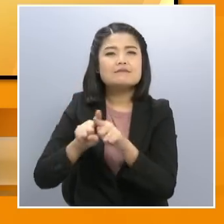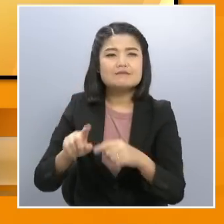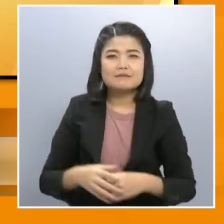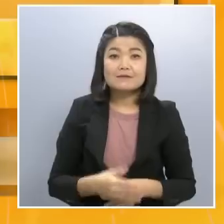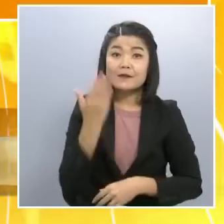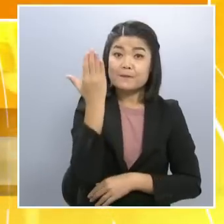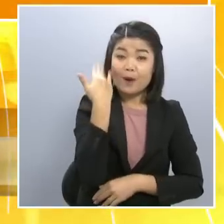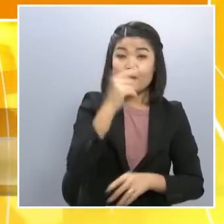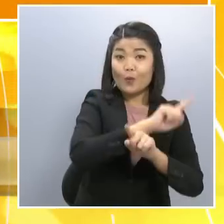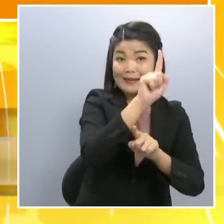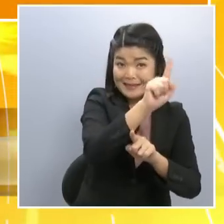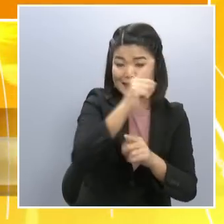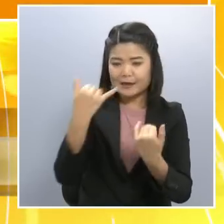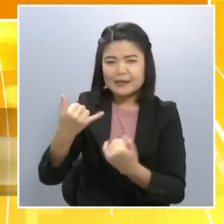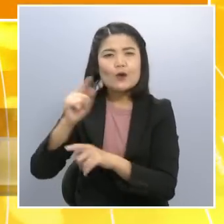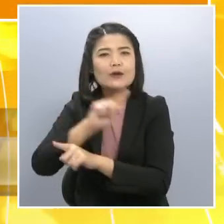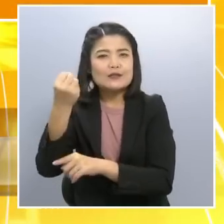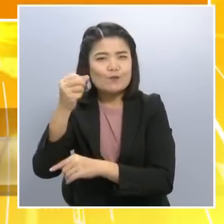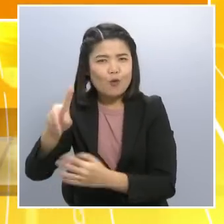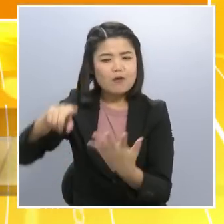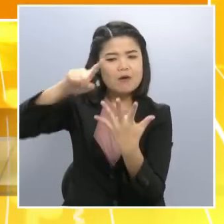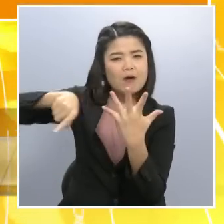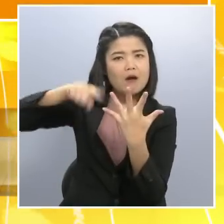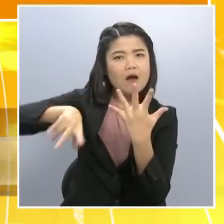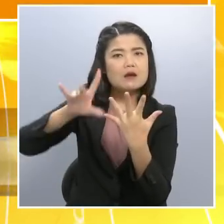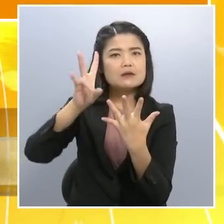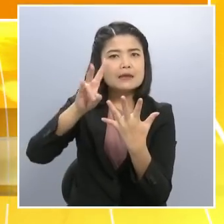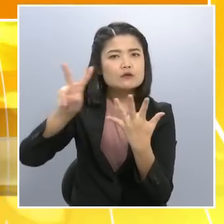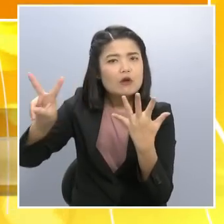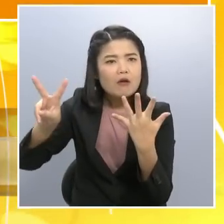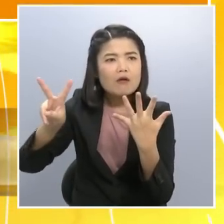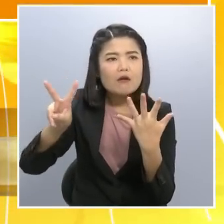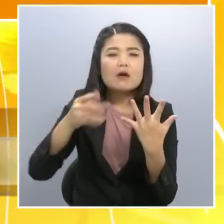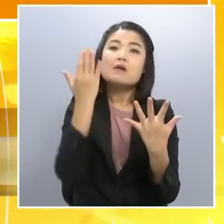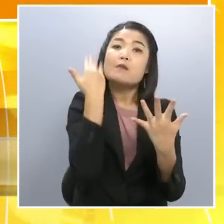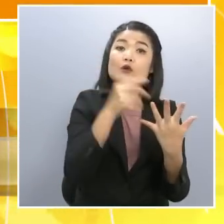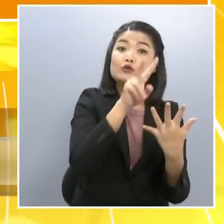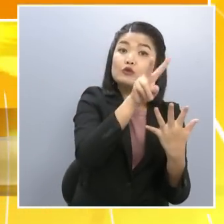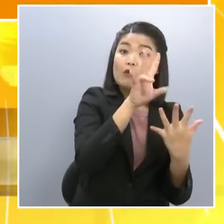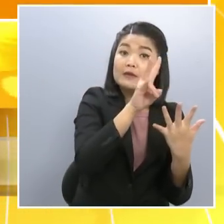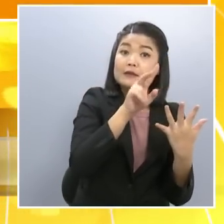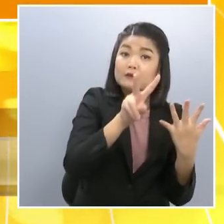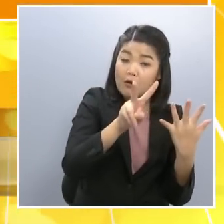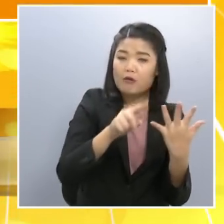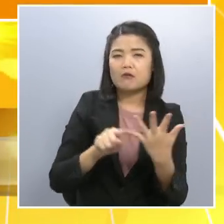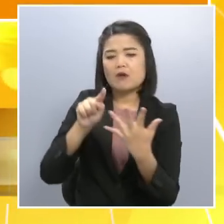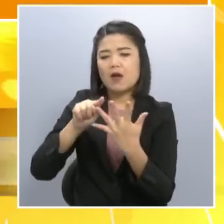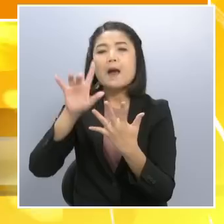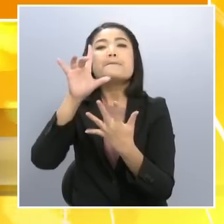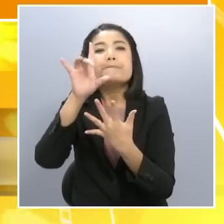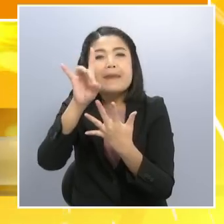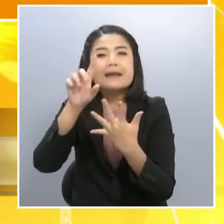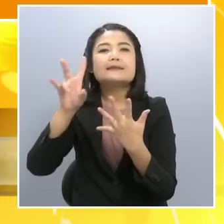ที่แล้ว125 272งวดนี ้264